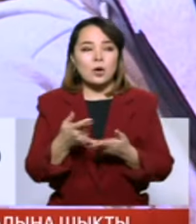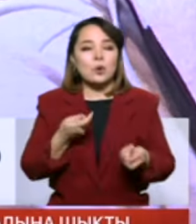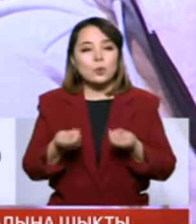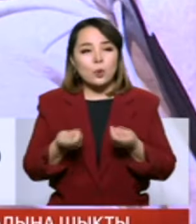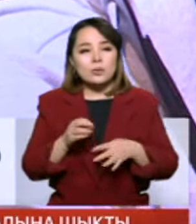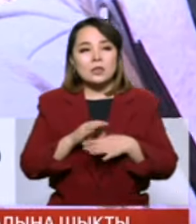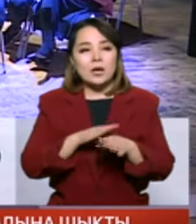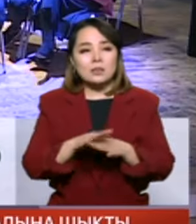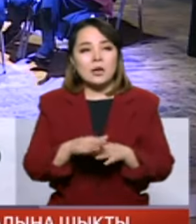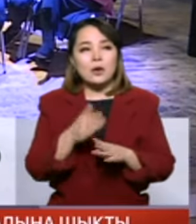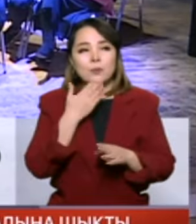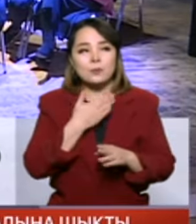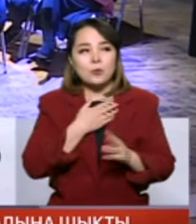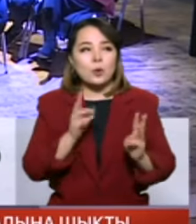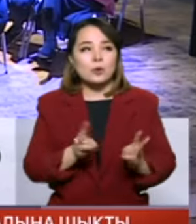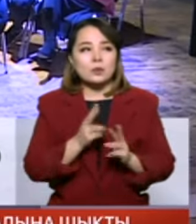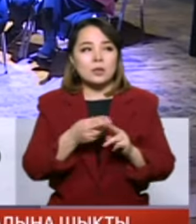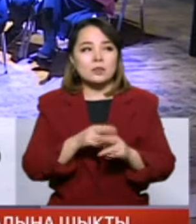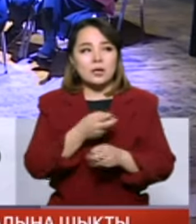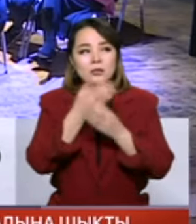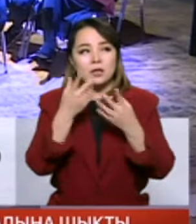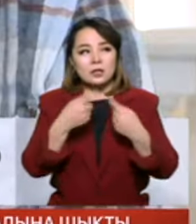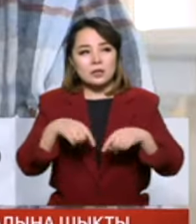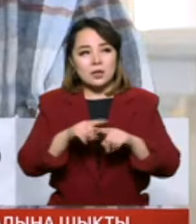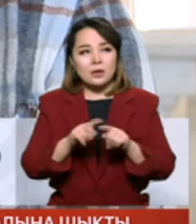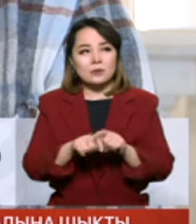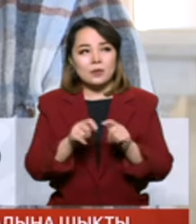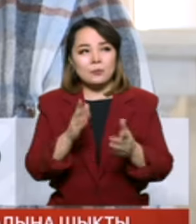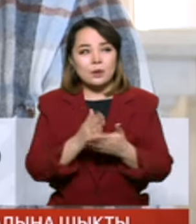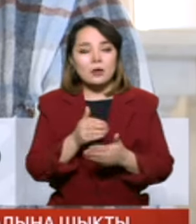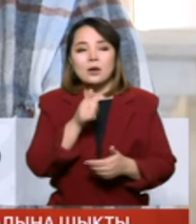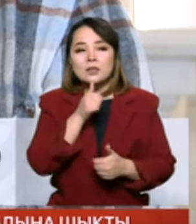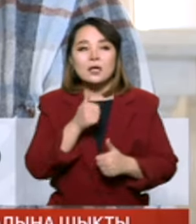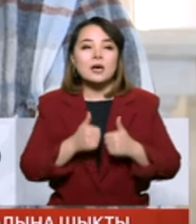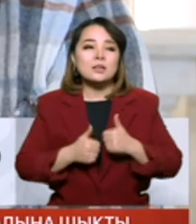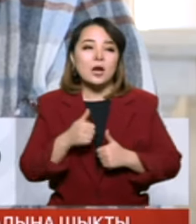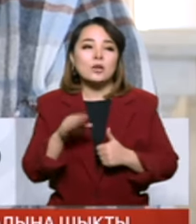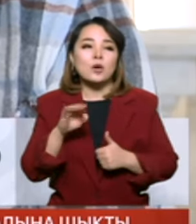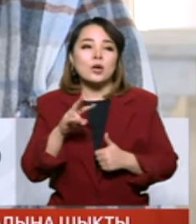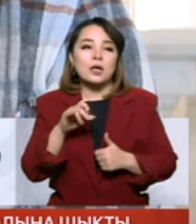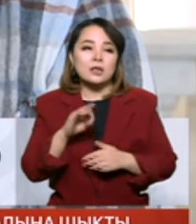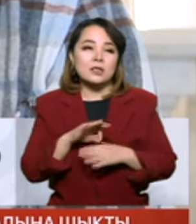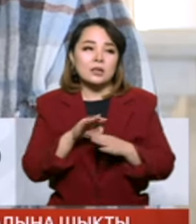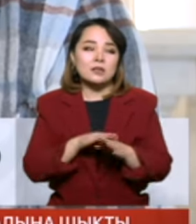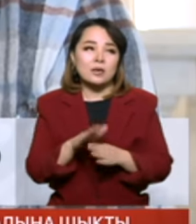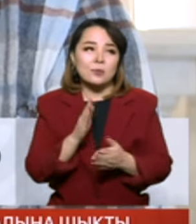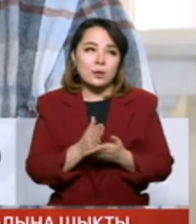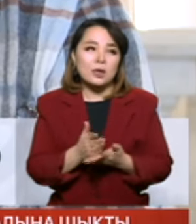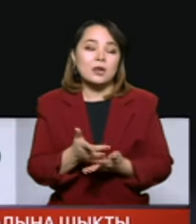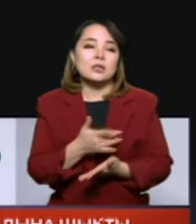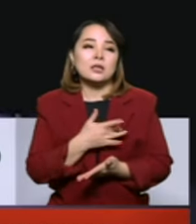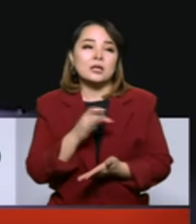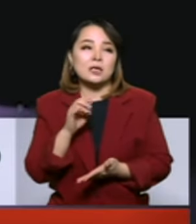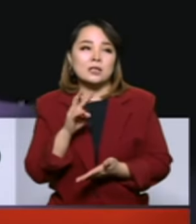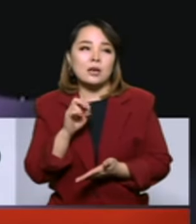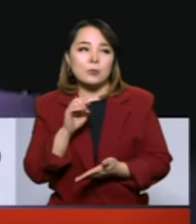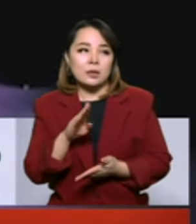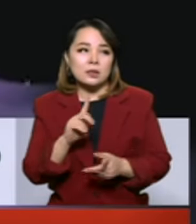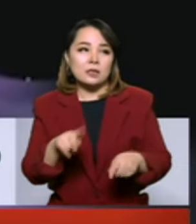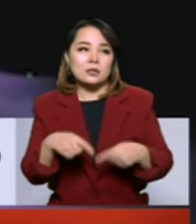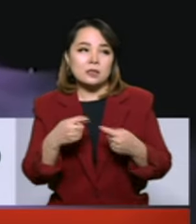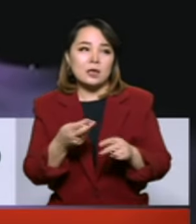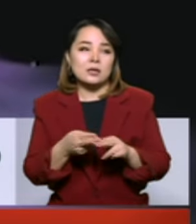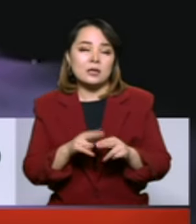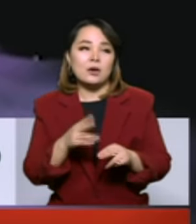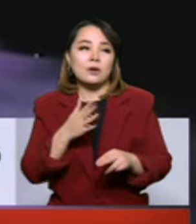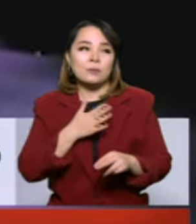Махаббат оты дәл осы киелі сахнада тұтанған. Кастингте мен Төлегенге өттім, Инабат Жібекке өтті. Инабатқа сол